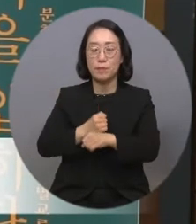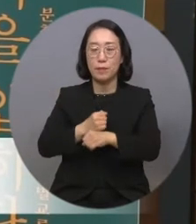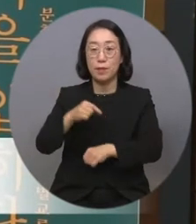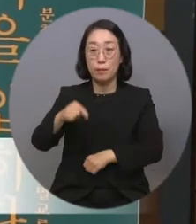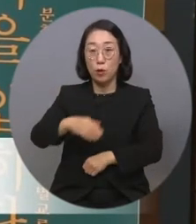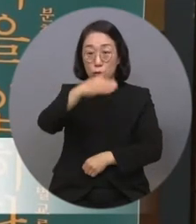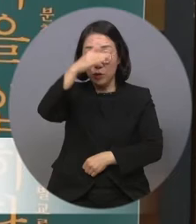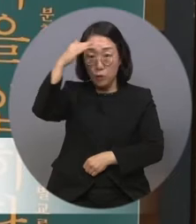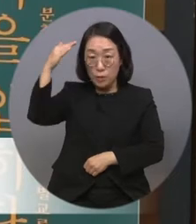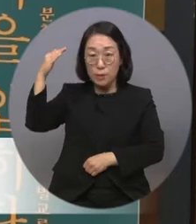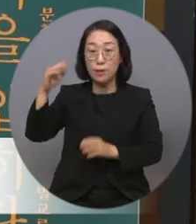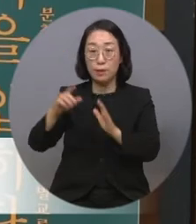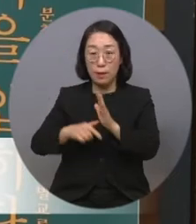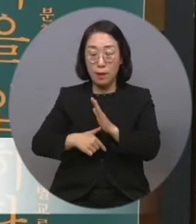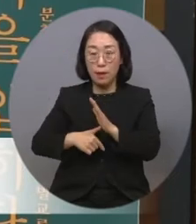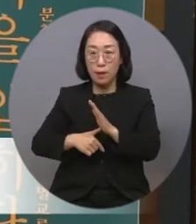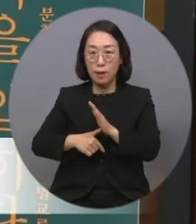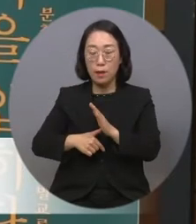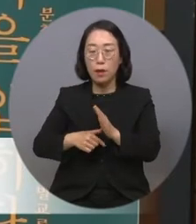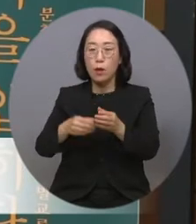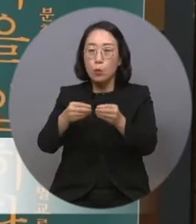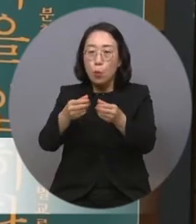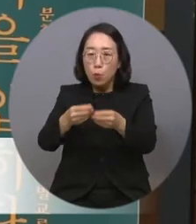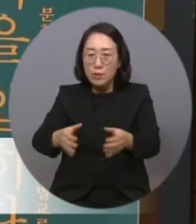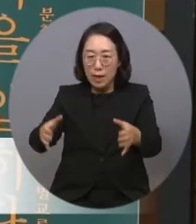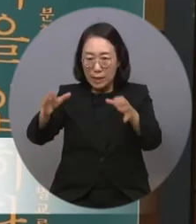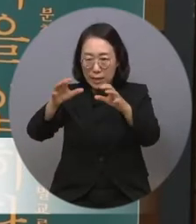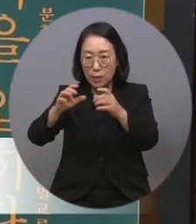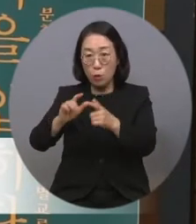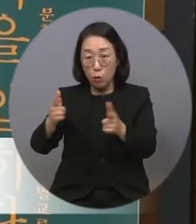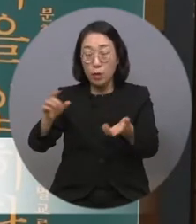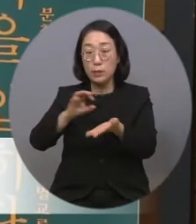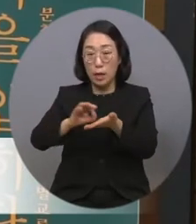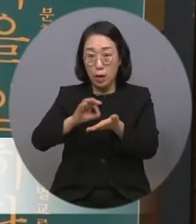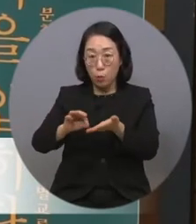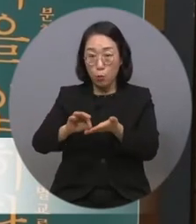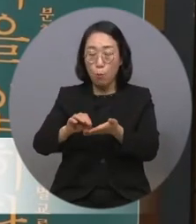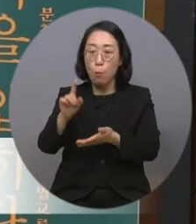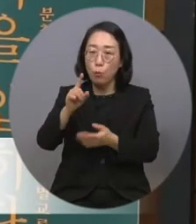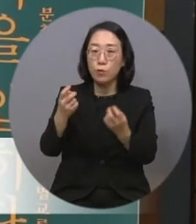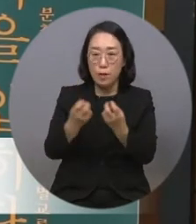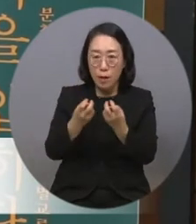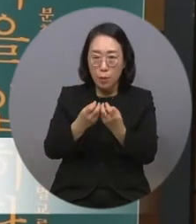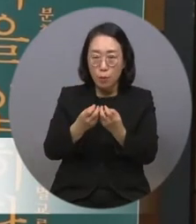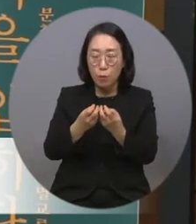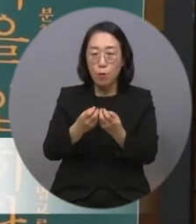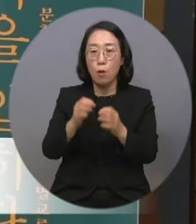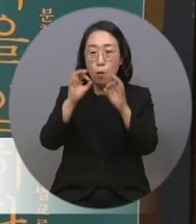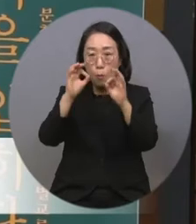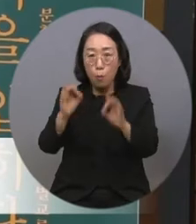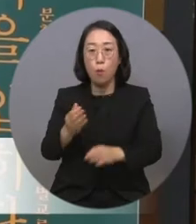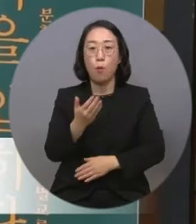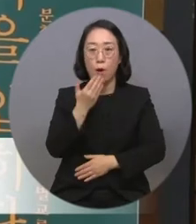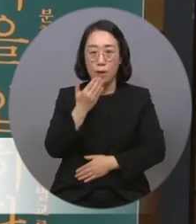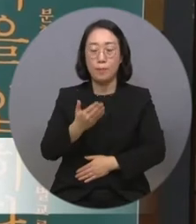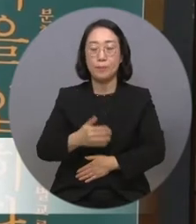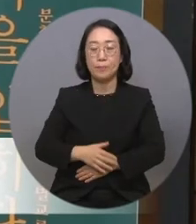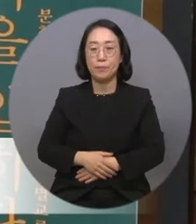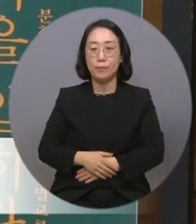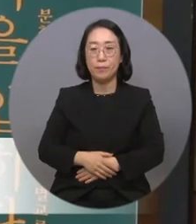이번 전시를 통해서 도자기 사용에 따라서 어떻게 사용됐는지를 알 수 있는 전시일